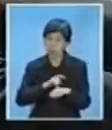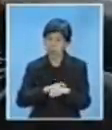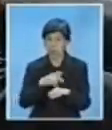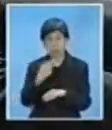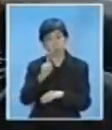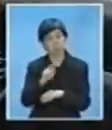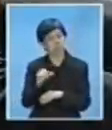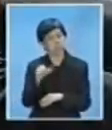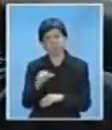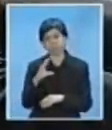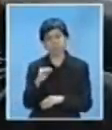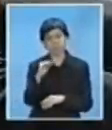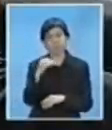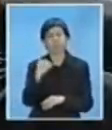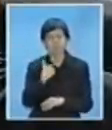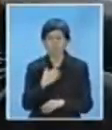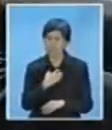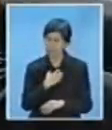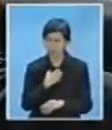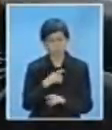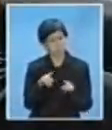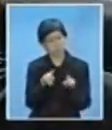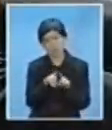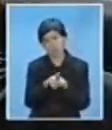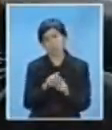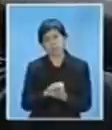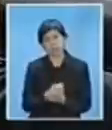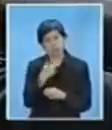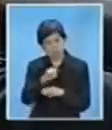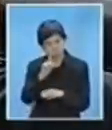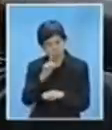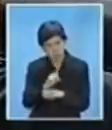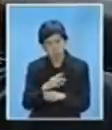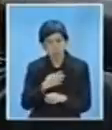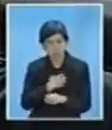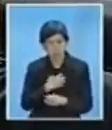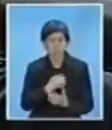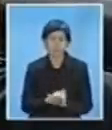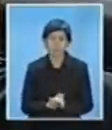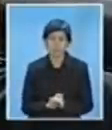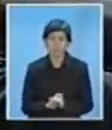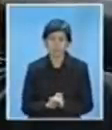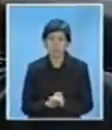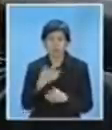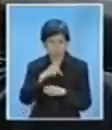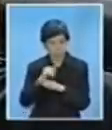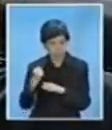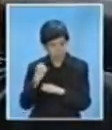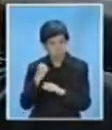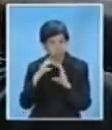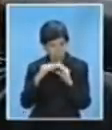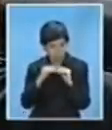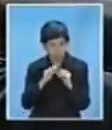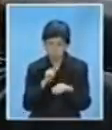ประธานกดไมค์ปิดทันทีอยากให้เป็นมาตรฐานเดียวกันครับขออนุญาตท่านประธานได้กรุณาครับใช้อำนาจท่านประธานควบคุมการประชุ